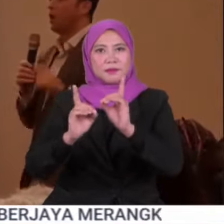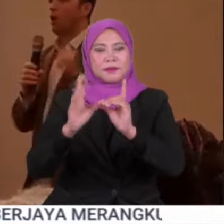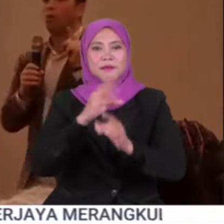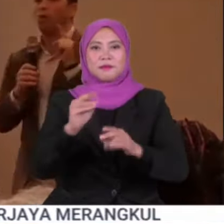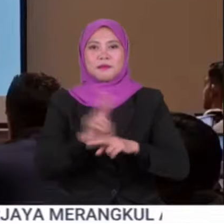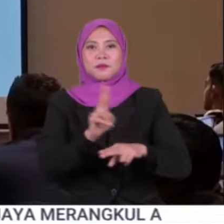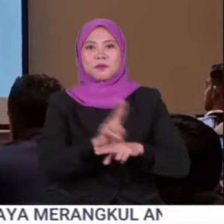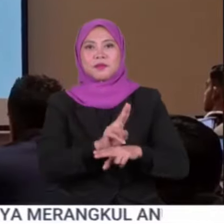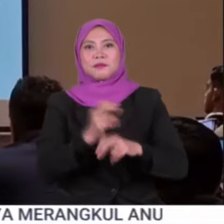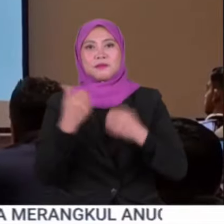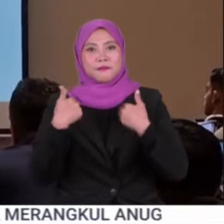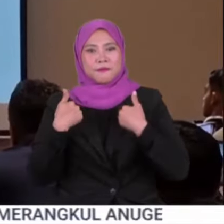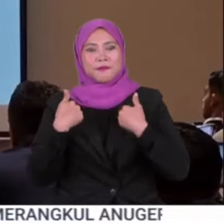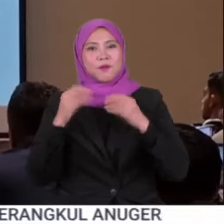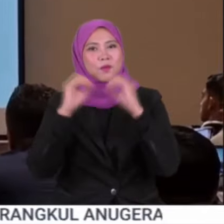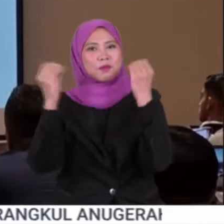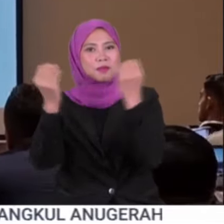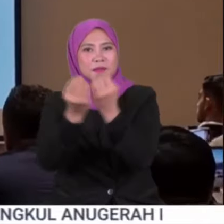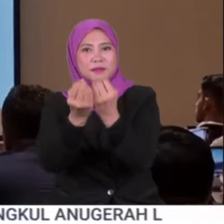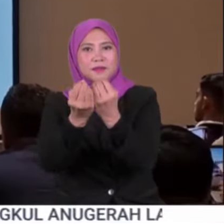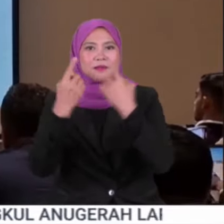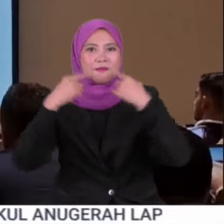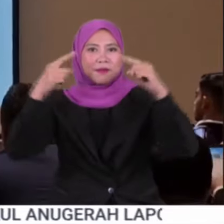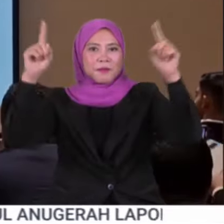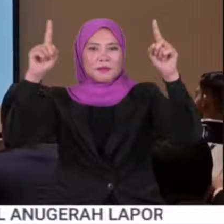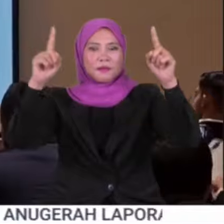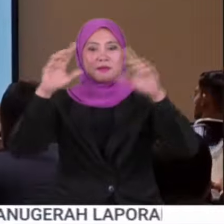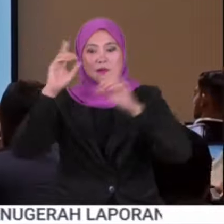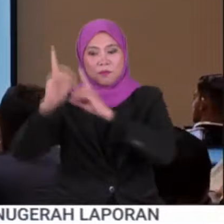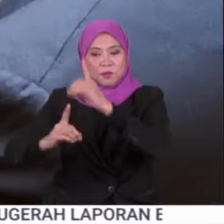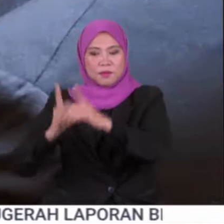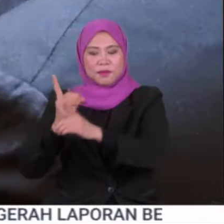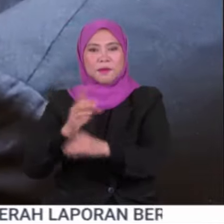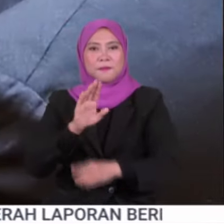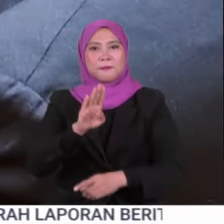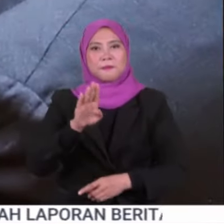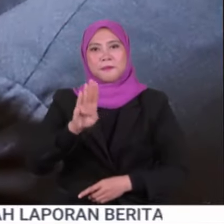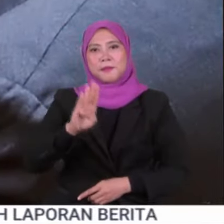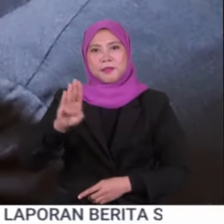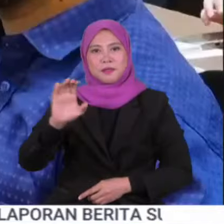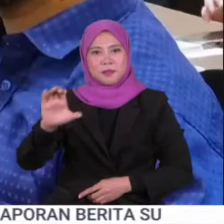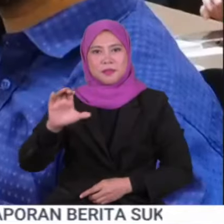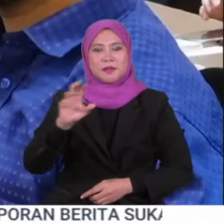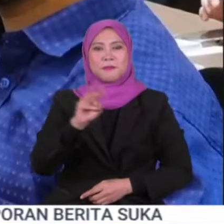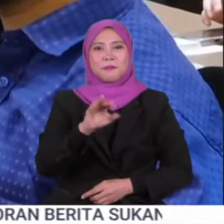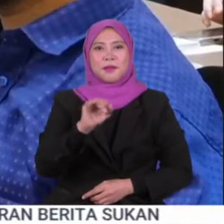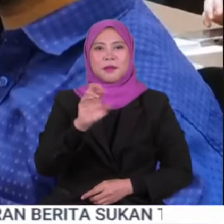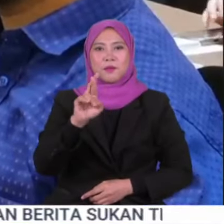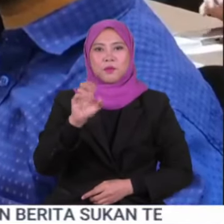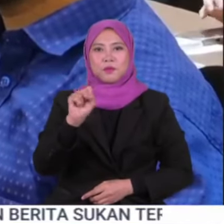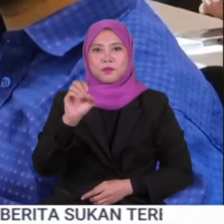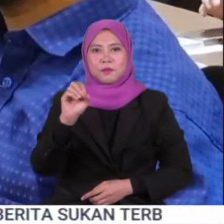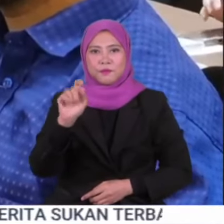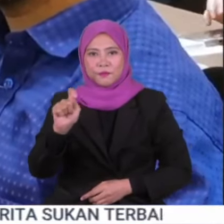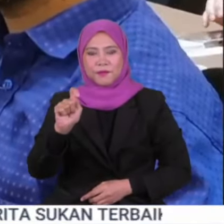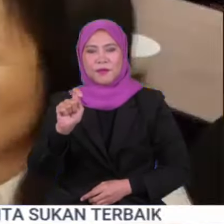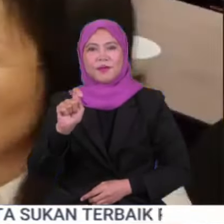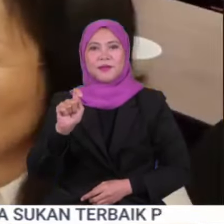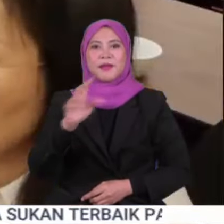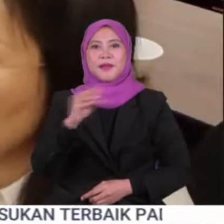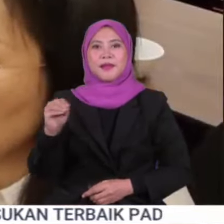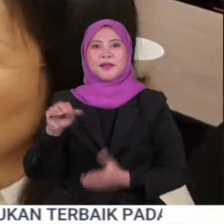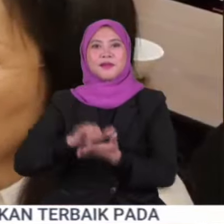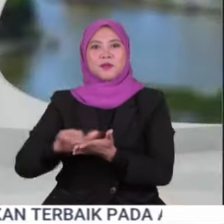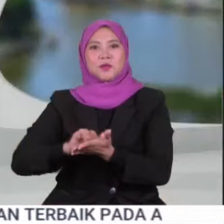dan telah digunakan oleh beberapa organisasi terkemuka dunia termasuk BBC, Microsoft, Intel dan New York